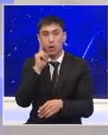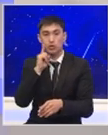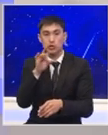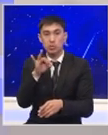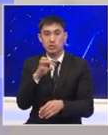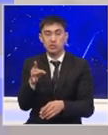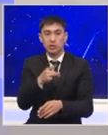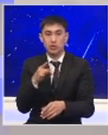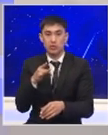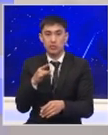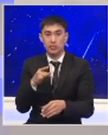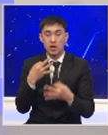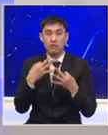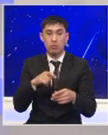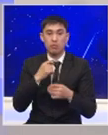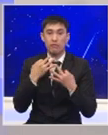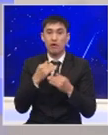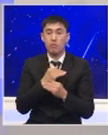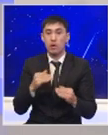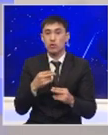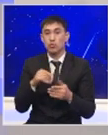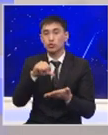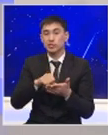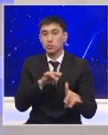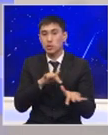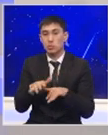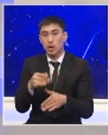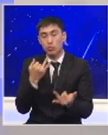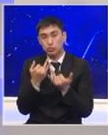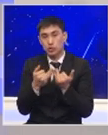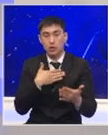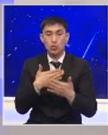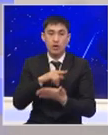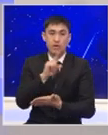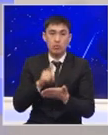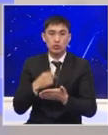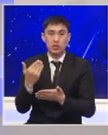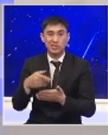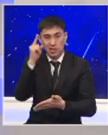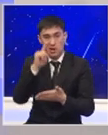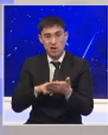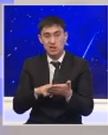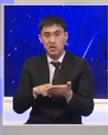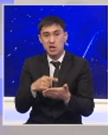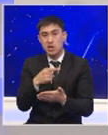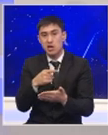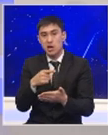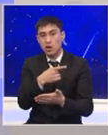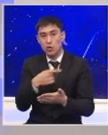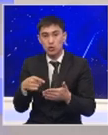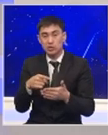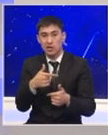с молодёжи ембиши казахского района в свободном формате участники мероприятия обсудили актуальные вопросы касающиеся религии и